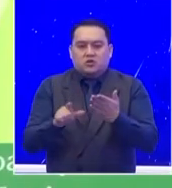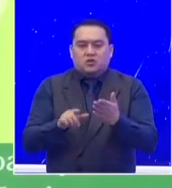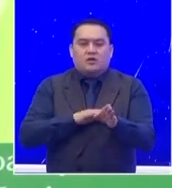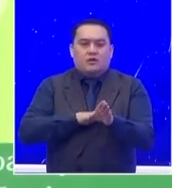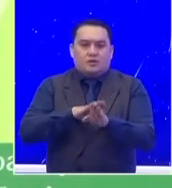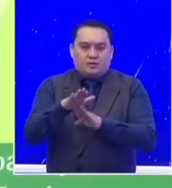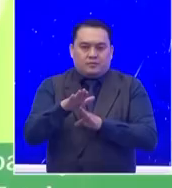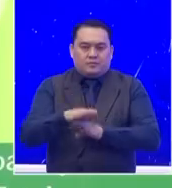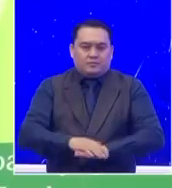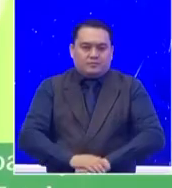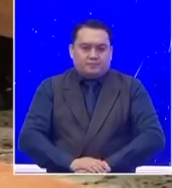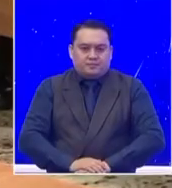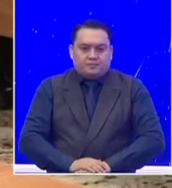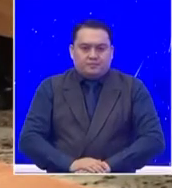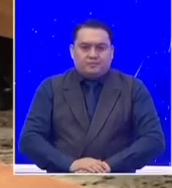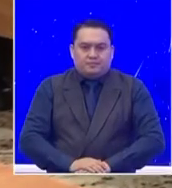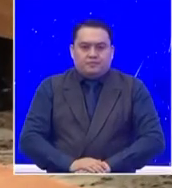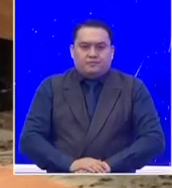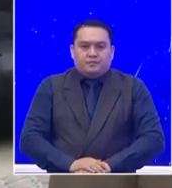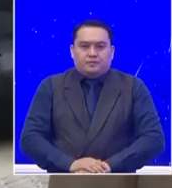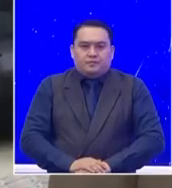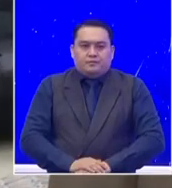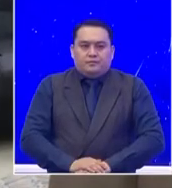песни и стихи.